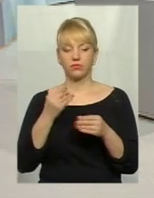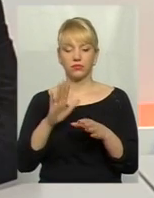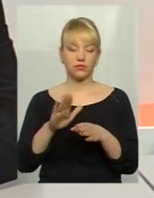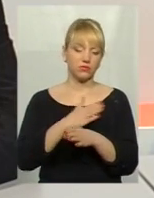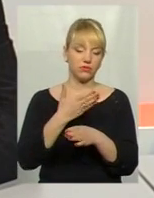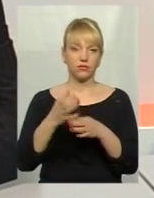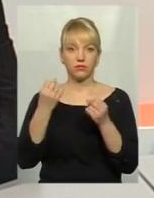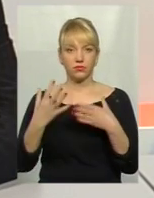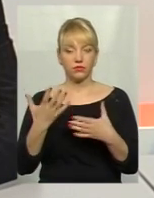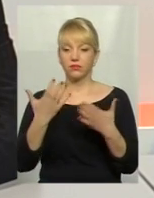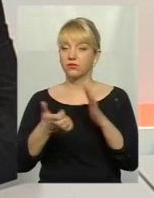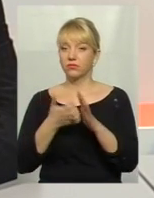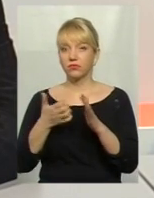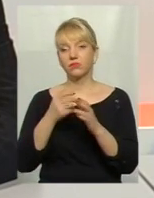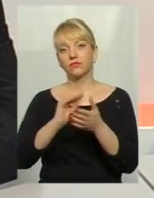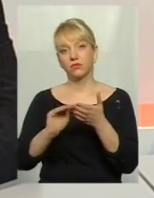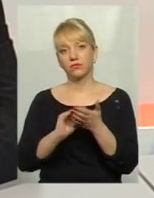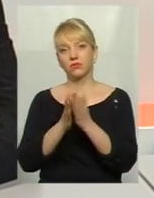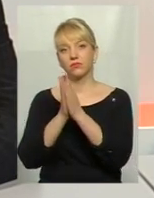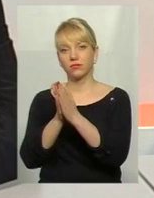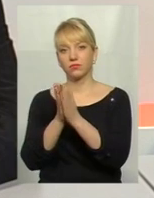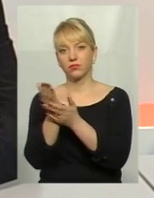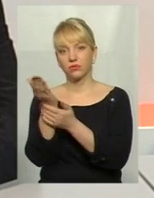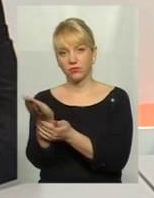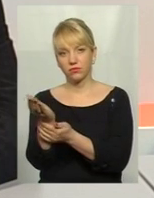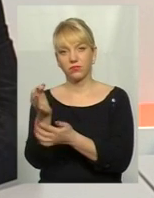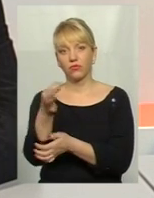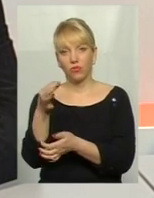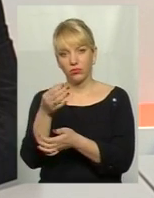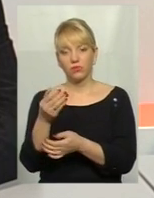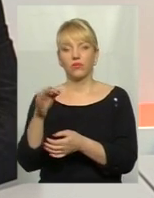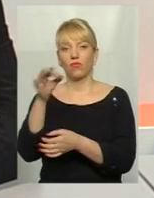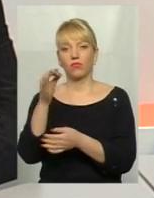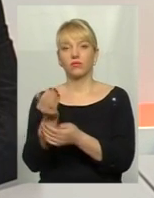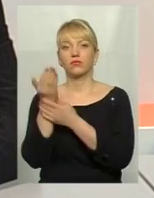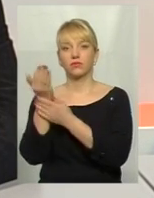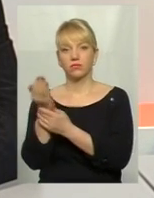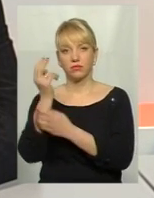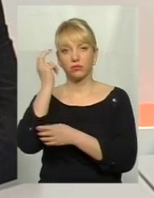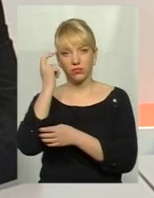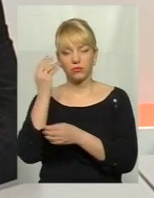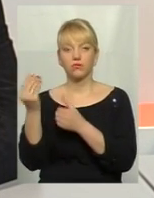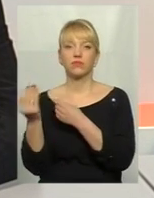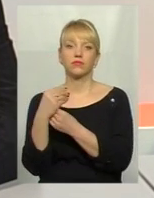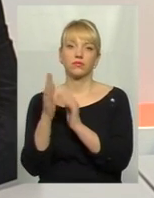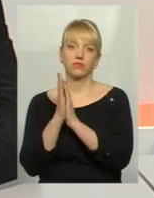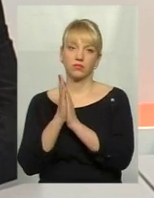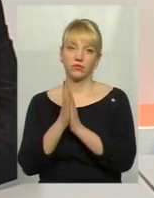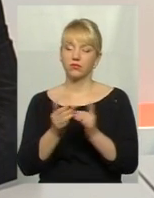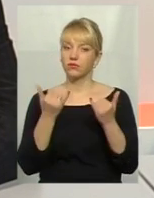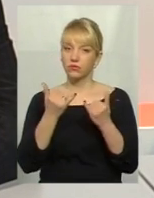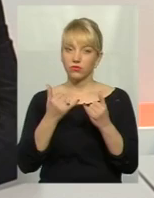ділили. Якщо їй не вистачало, писали листи на область, область на Київ, добавте грошей. Сьогодні громада фактично